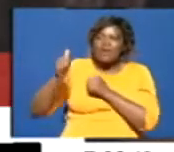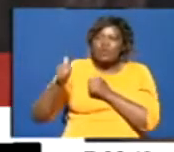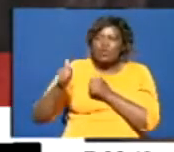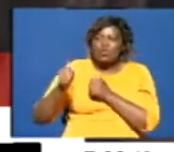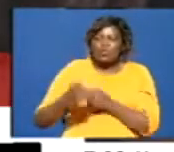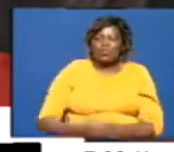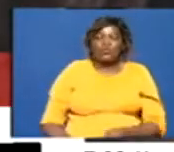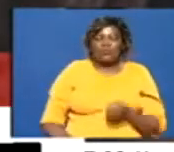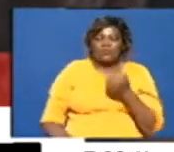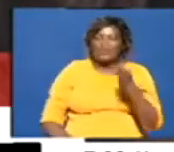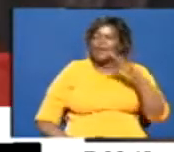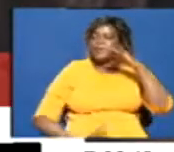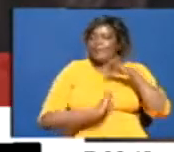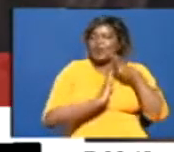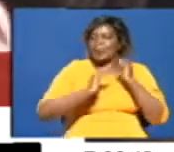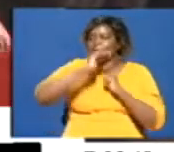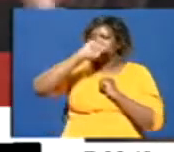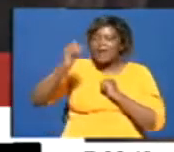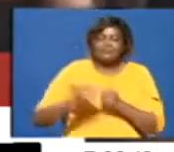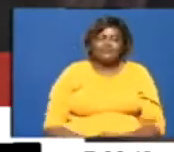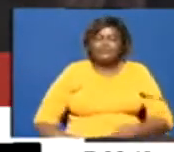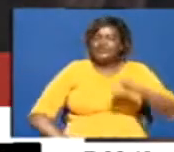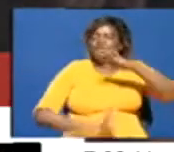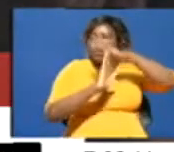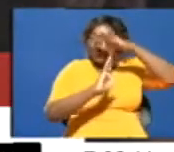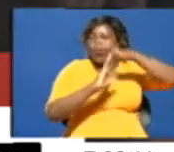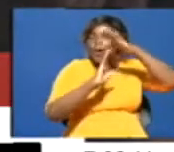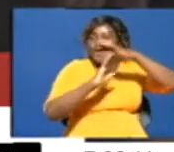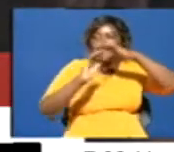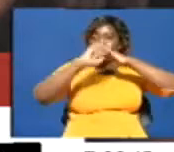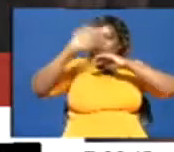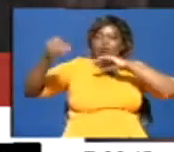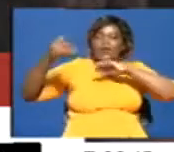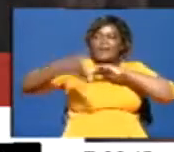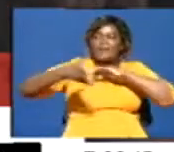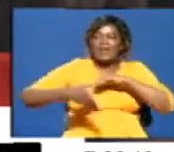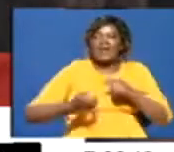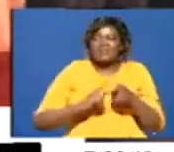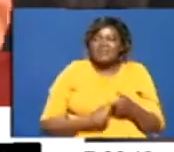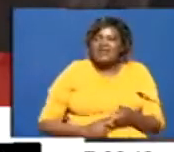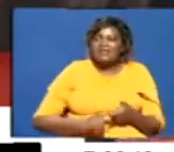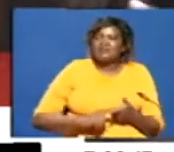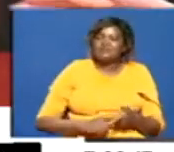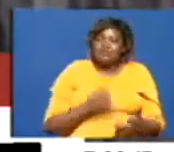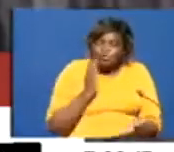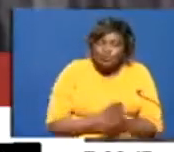ya mlima. Hii ndio peak ya mlima. Na mlima baba